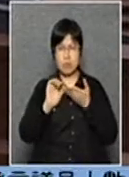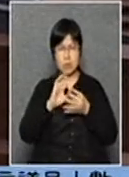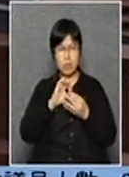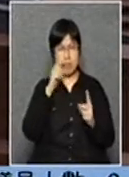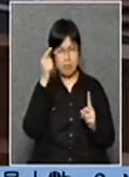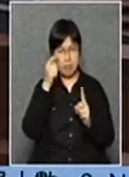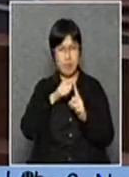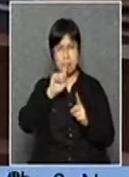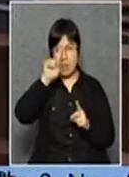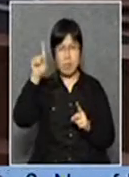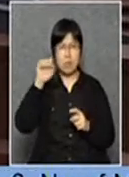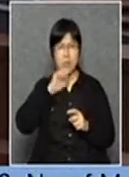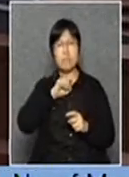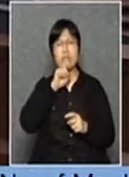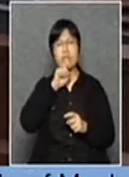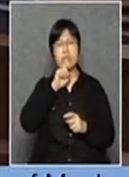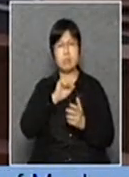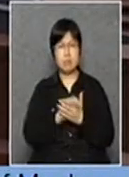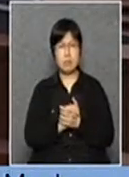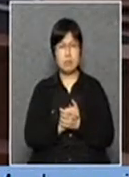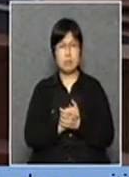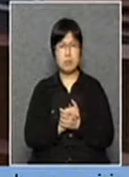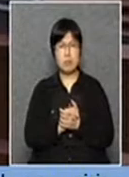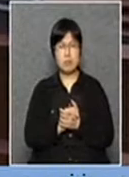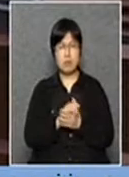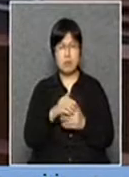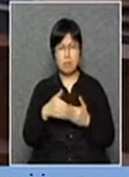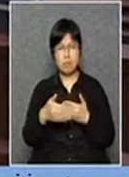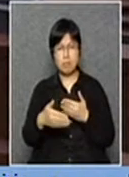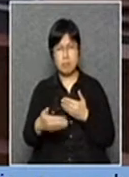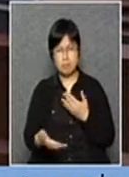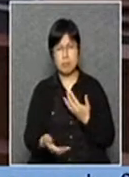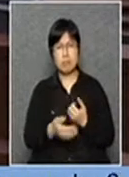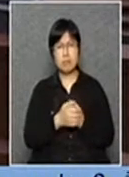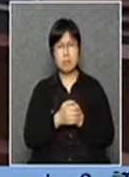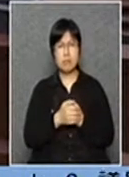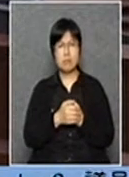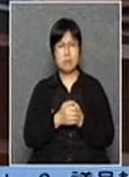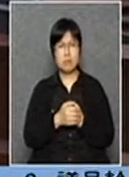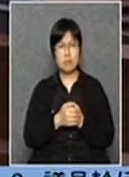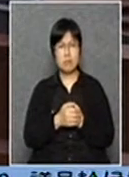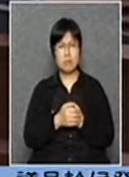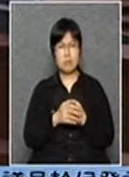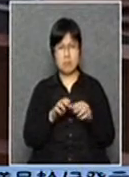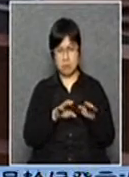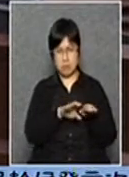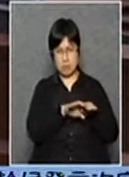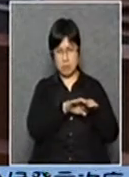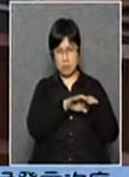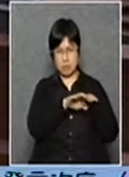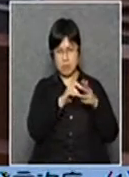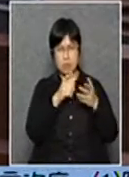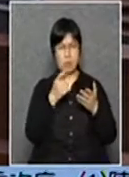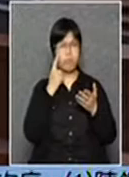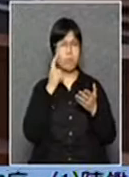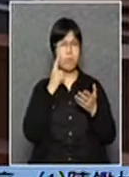點樣嘅。到後來啦。又開始咧就更加寬鬆咯，